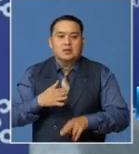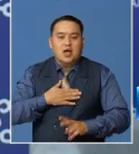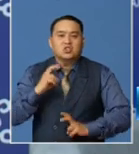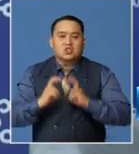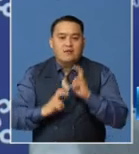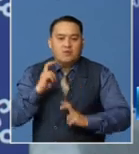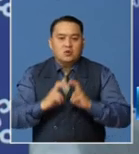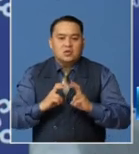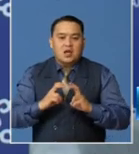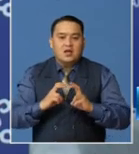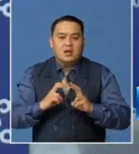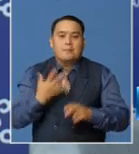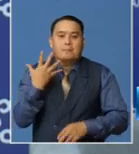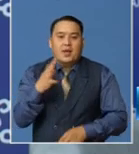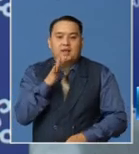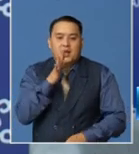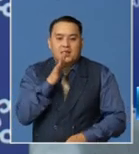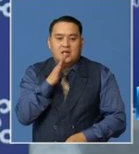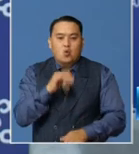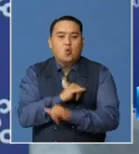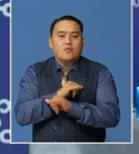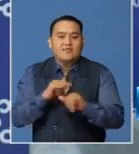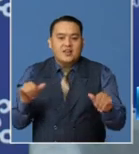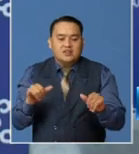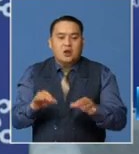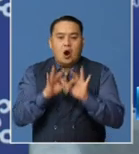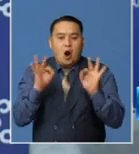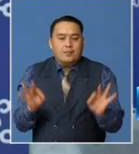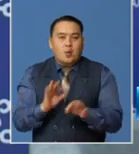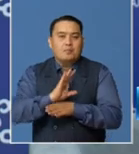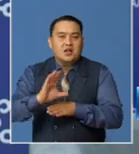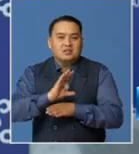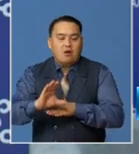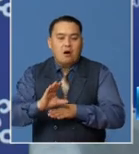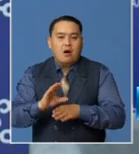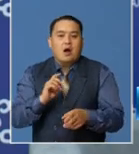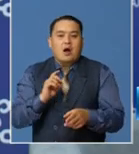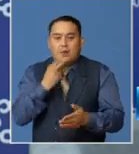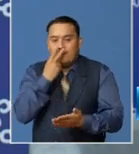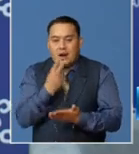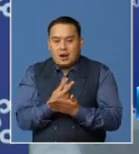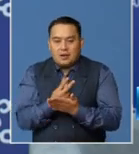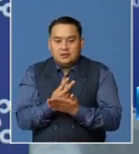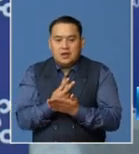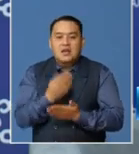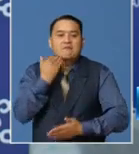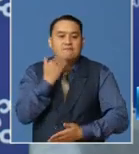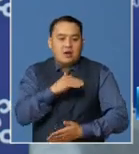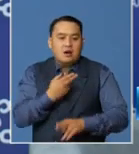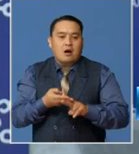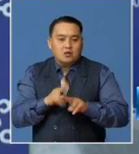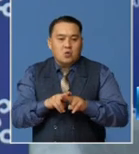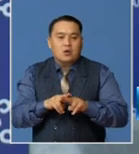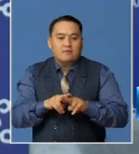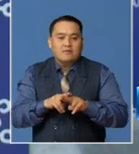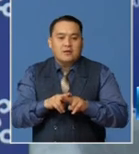завод за эти пять лет вырастил такой объем производства да это как раз есть тот показатель тот эффект от которого